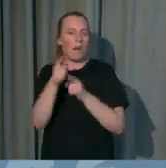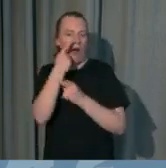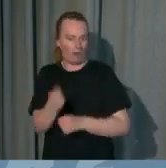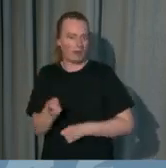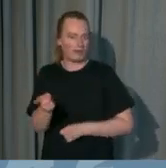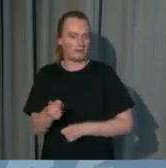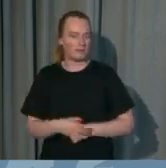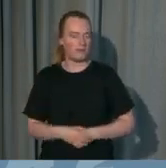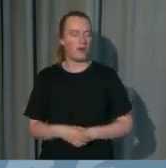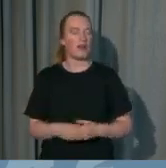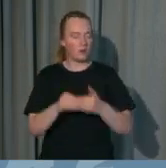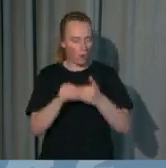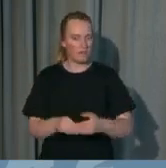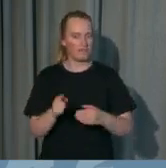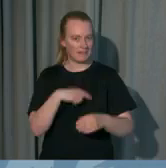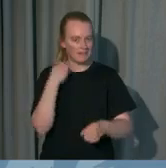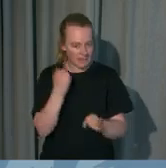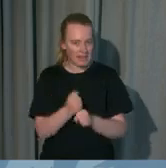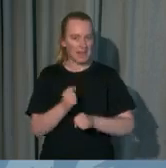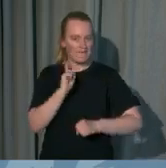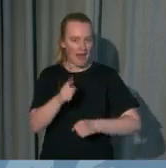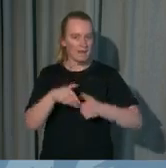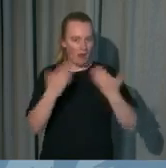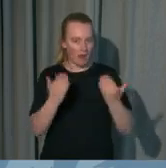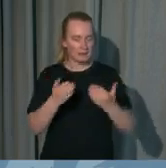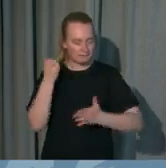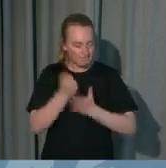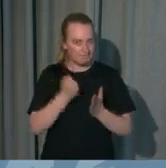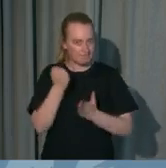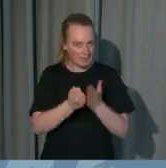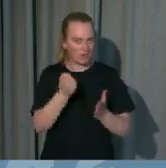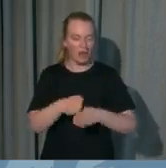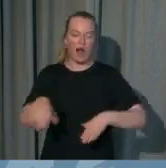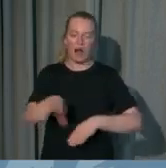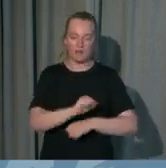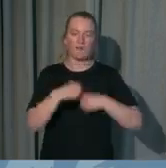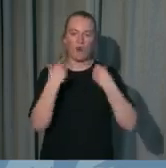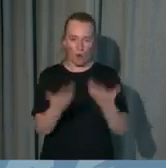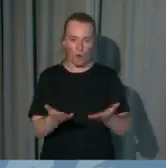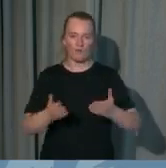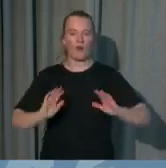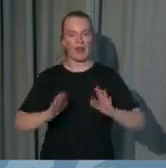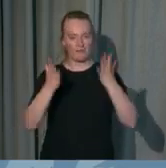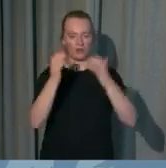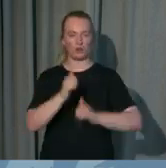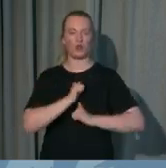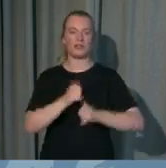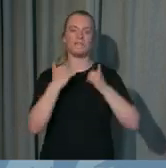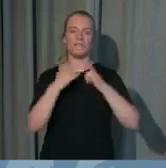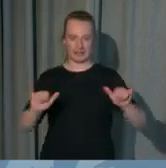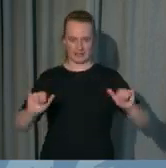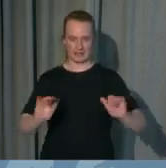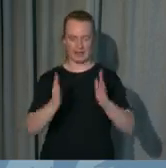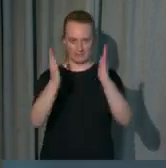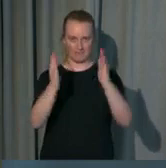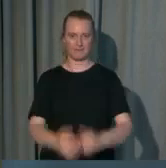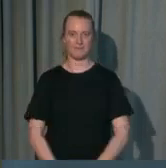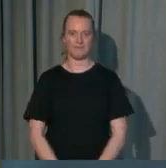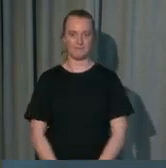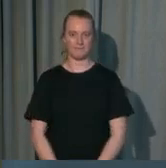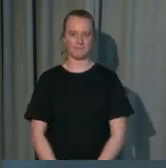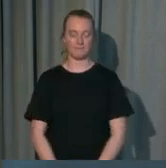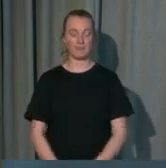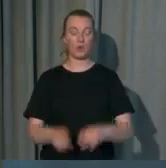en eneste dag i kampen for at alle skal få lov til å leve et trygt og fritt liv.